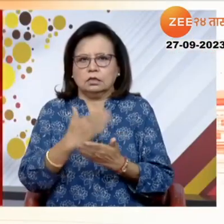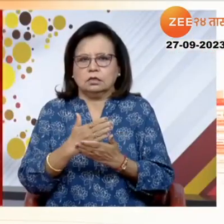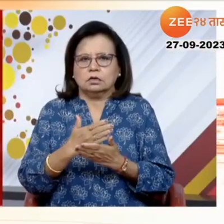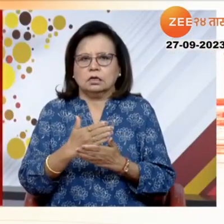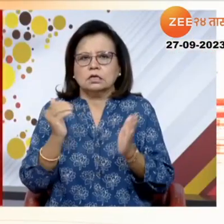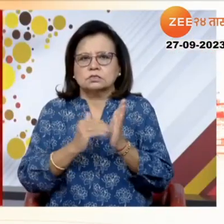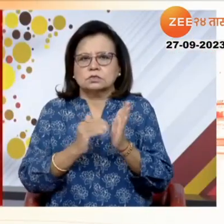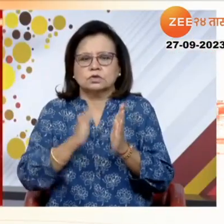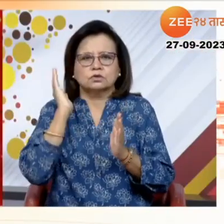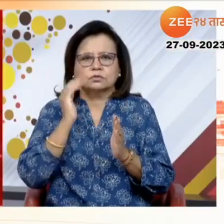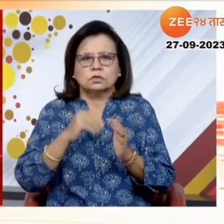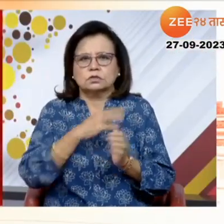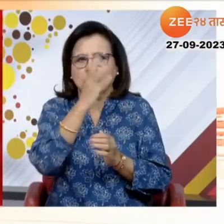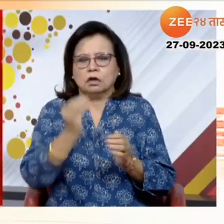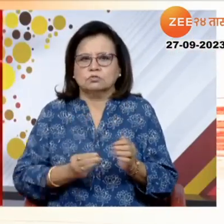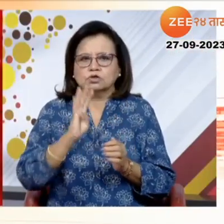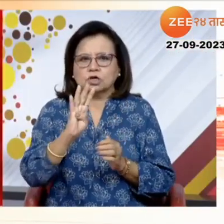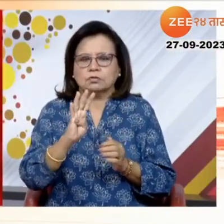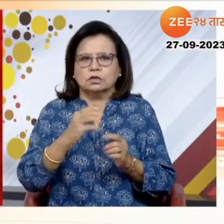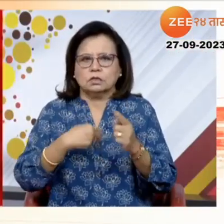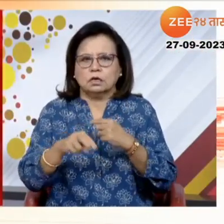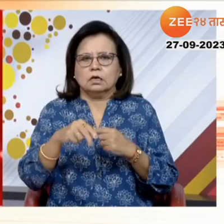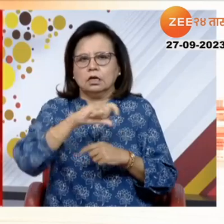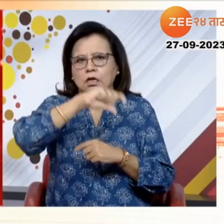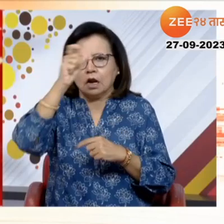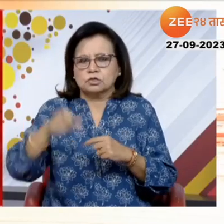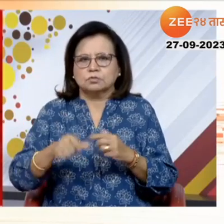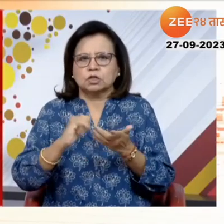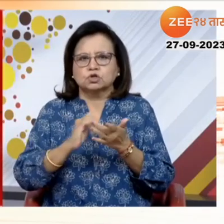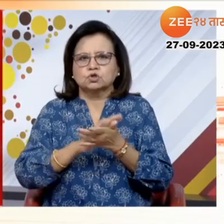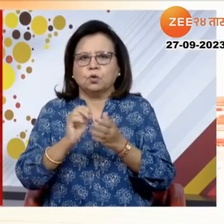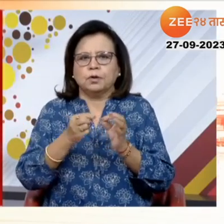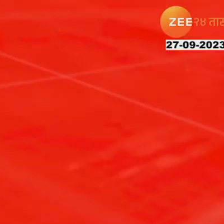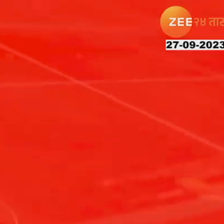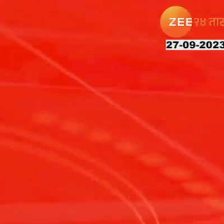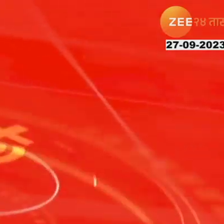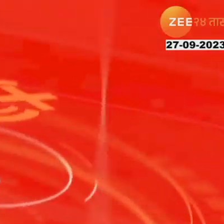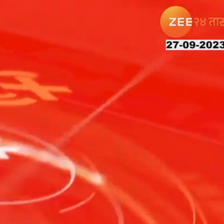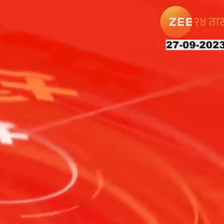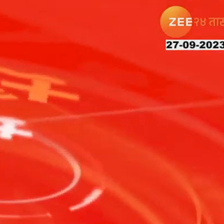मूकबधिरांच्या या विशेष बातमीपत्रात आज इतकंच. यानंतर एक छोटासा ब्रेक, बघत रहा झी 24 तास.